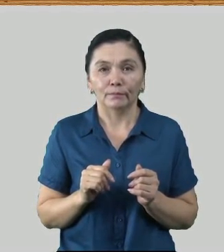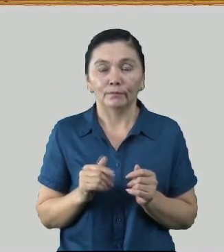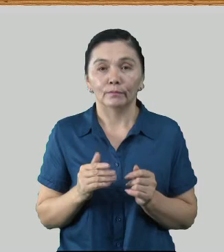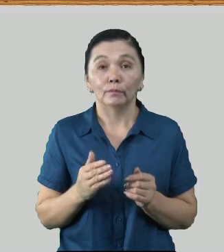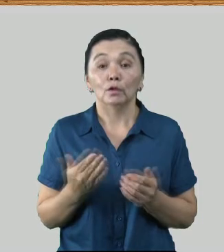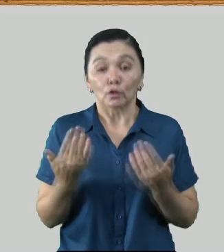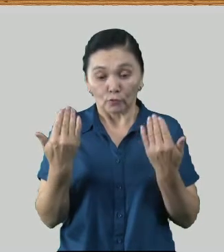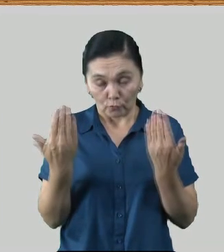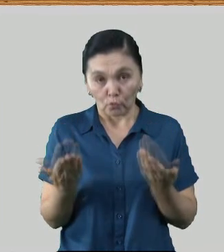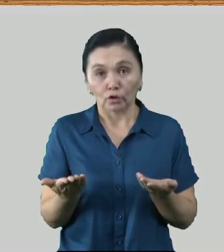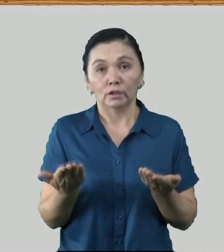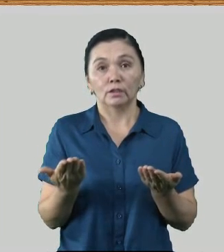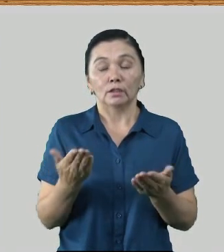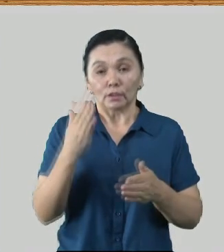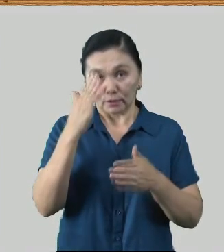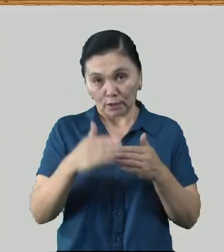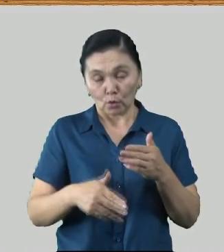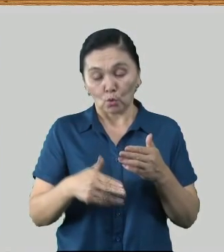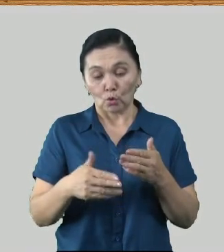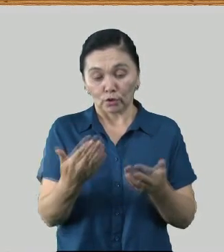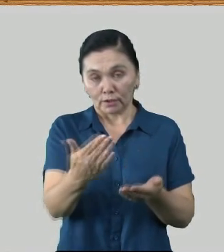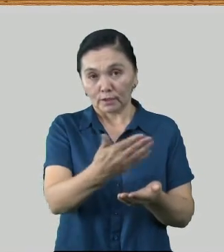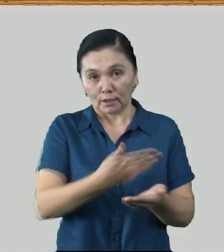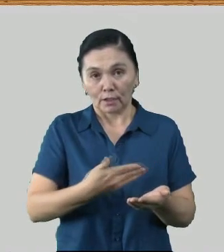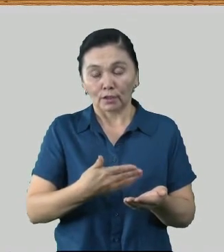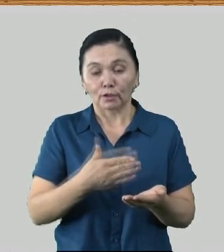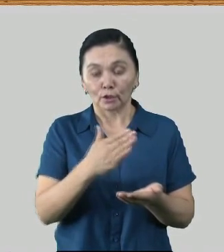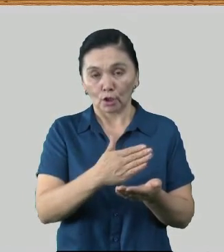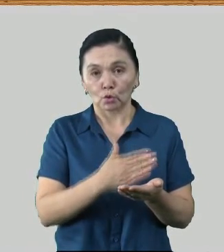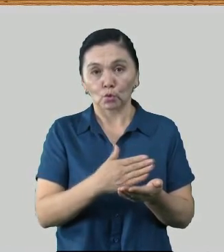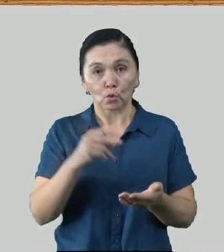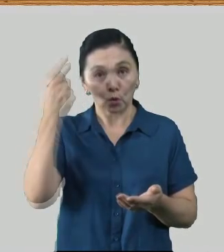Вот и закончился наш урок «Сказка».